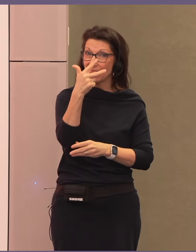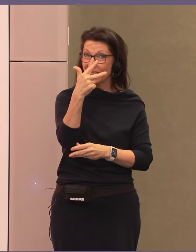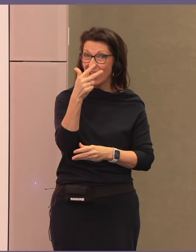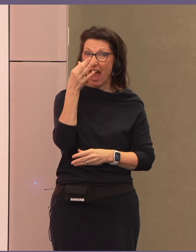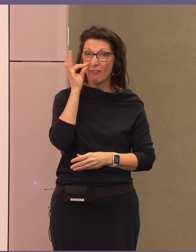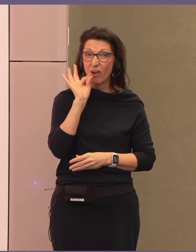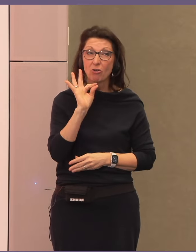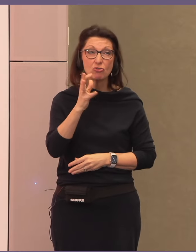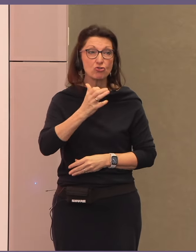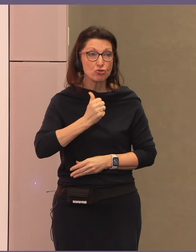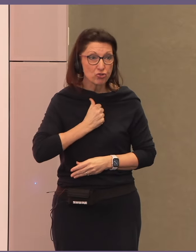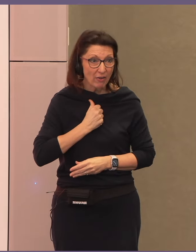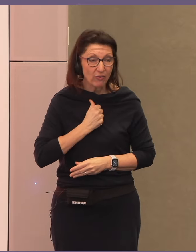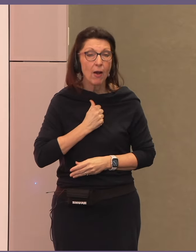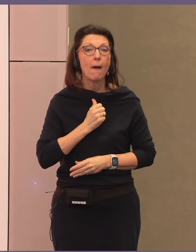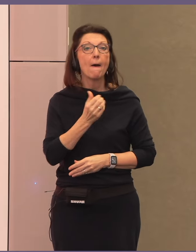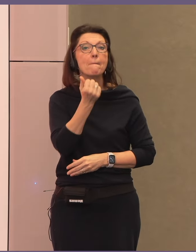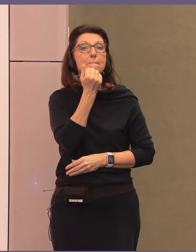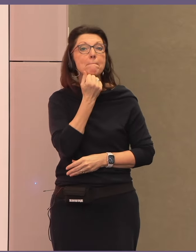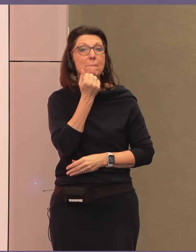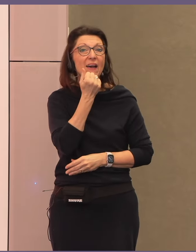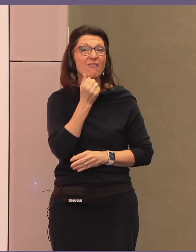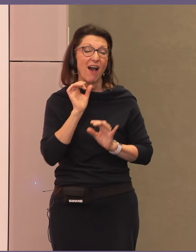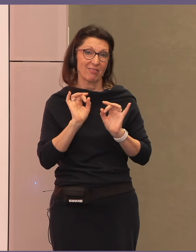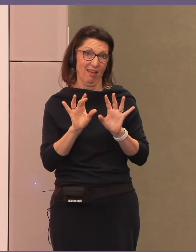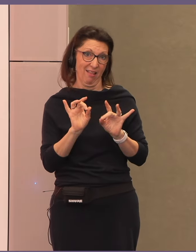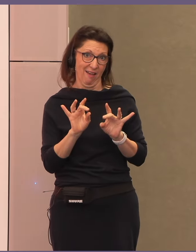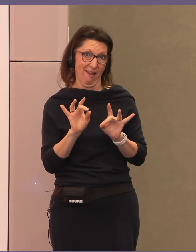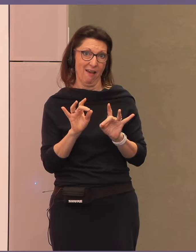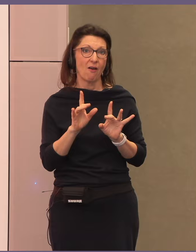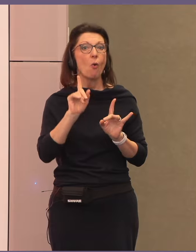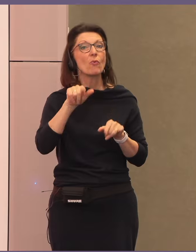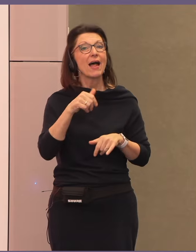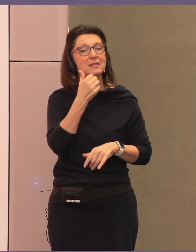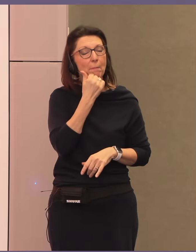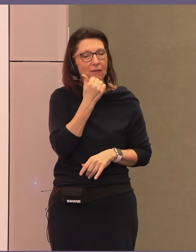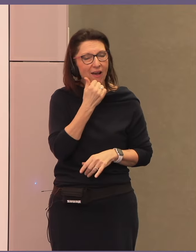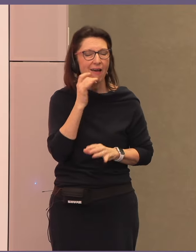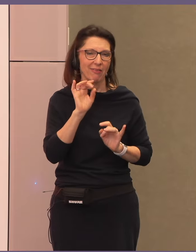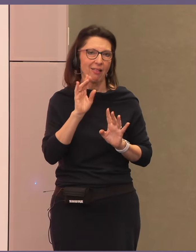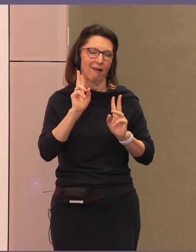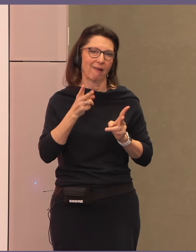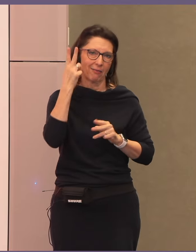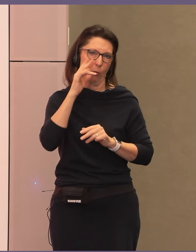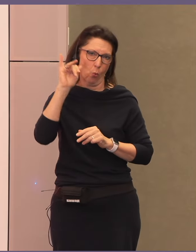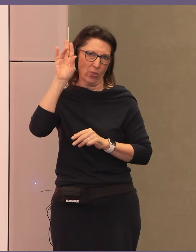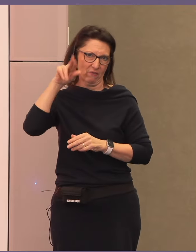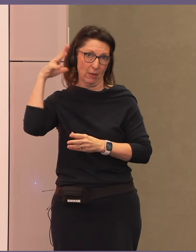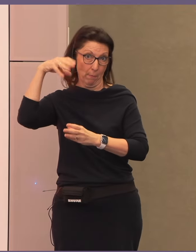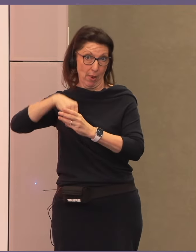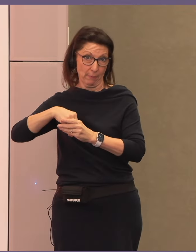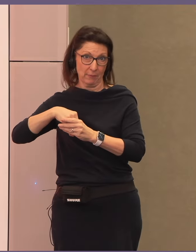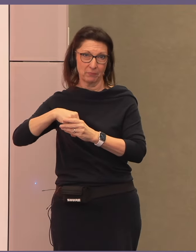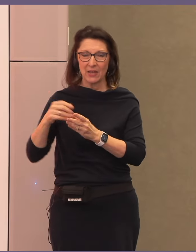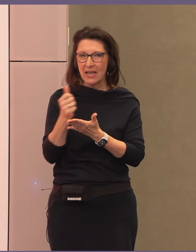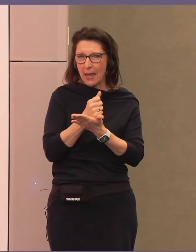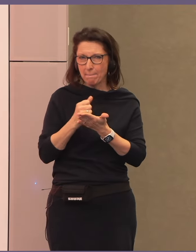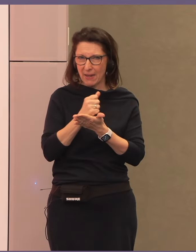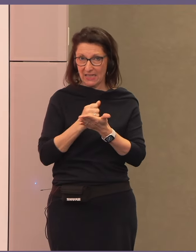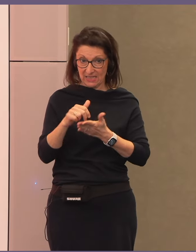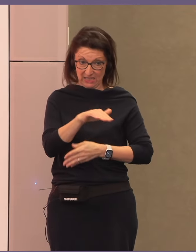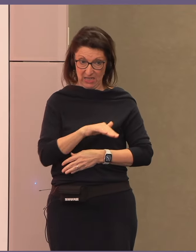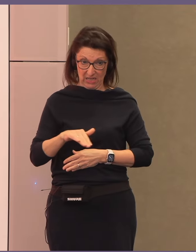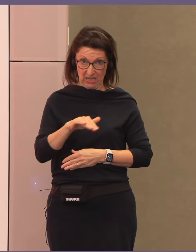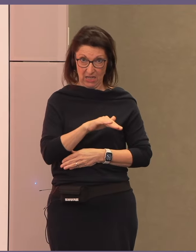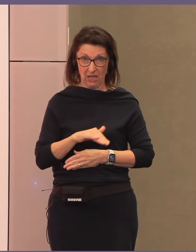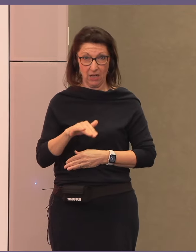Privatdozentin zu erhalten und vorherst an der Uni Wien zu bleiben. An der Medizinischen Fakultät erwarb Carla Zawisch